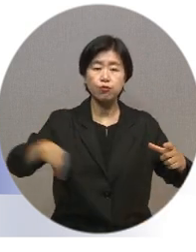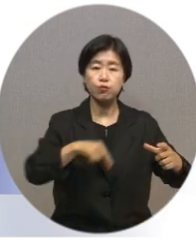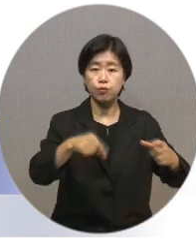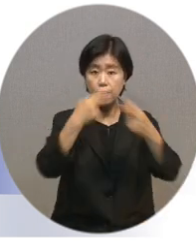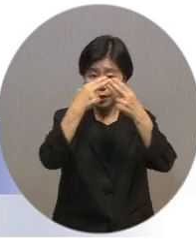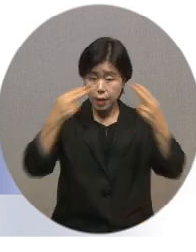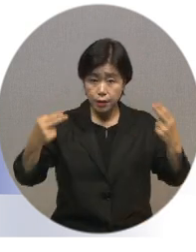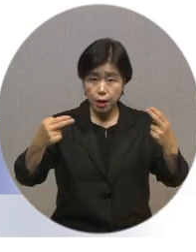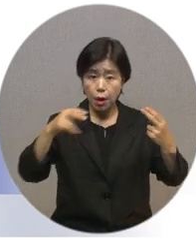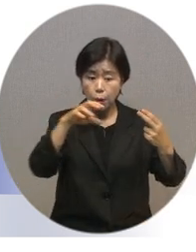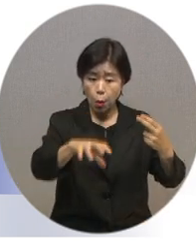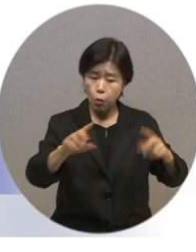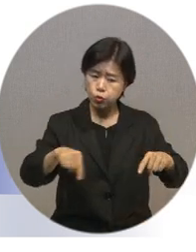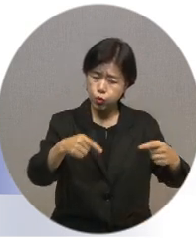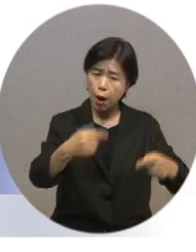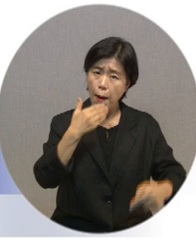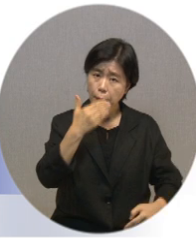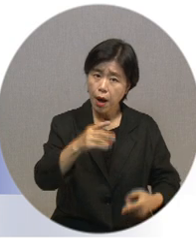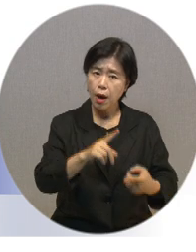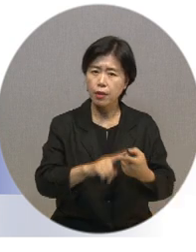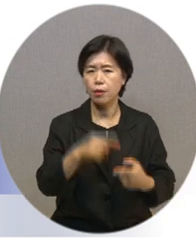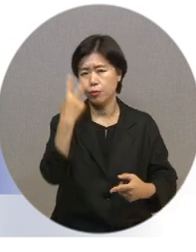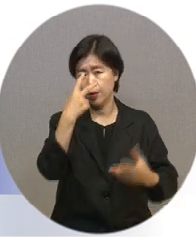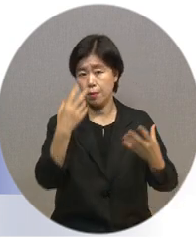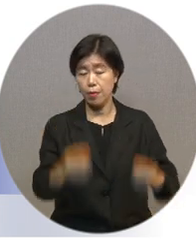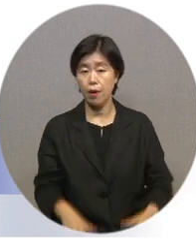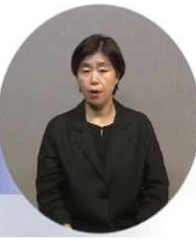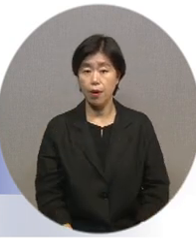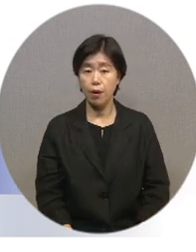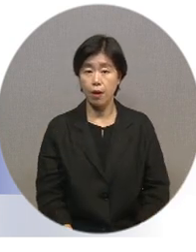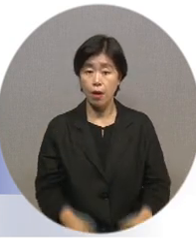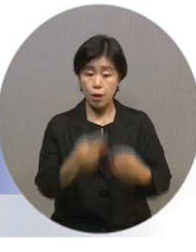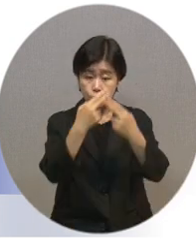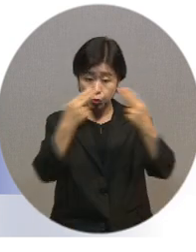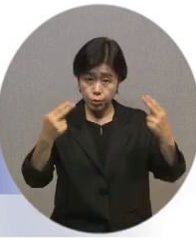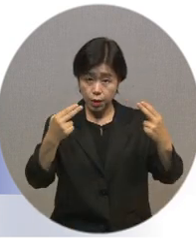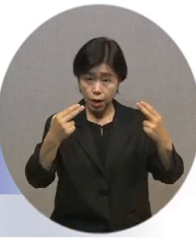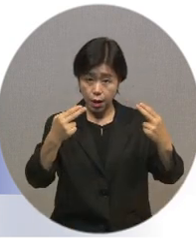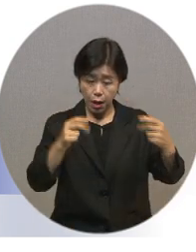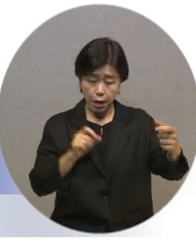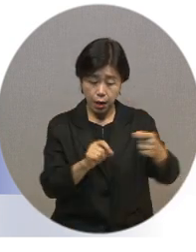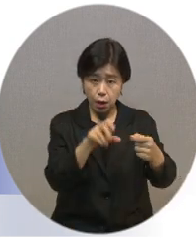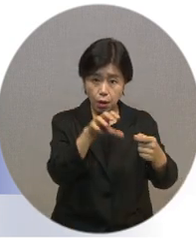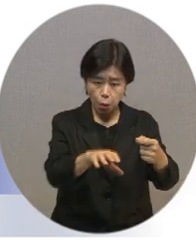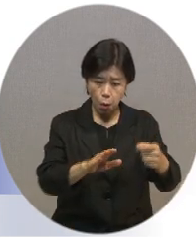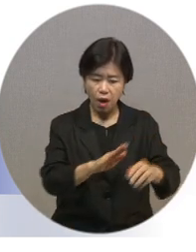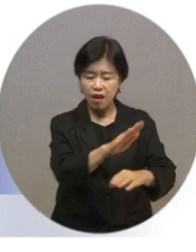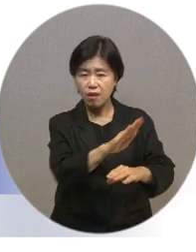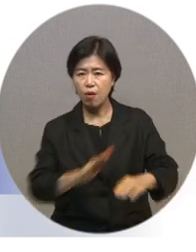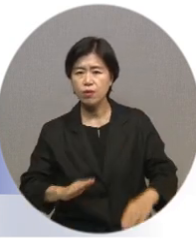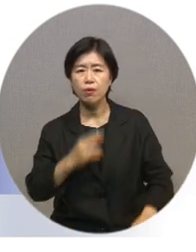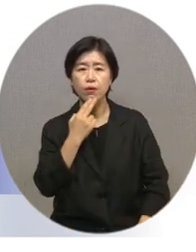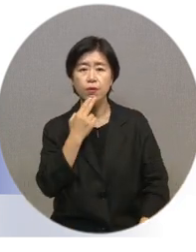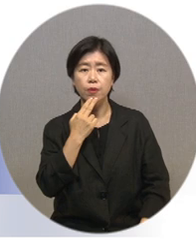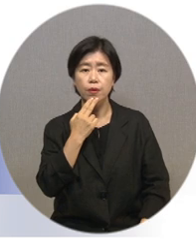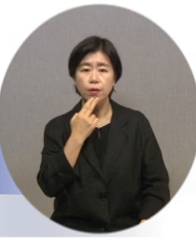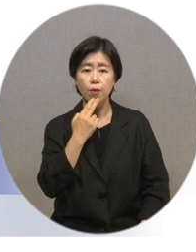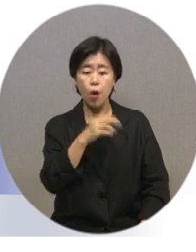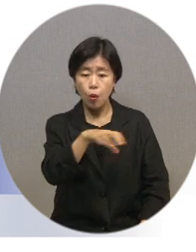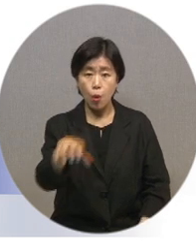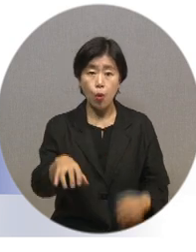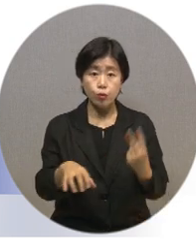결과를 발표했는데요 그 결과 빈소 입구에는 경사로가 있는 곳을 찾기 어렵고 두 곳 중 한